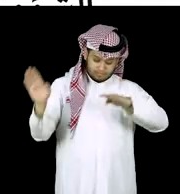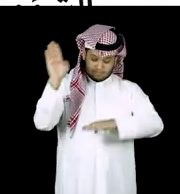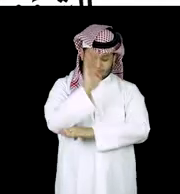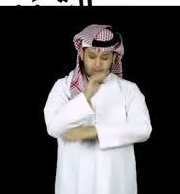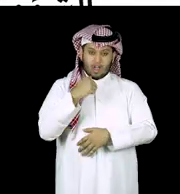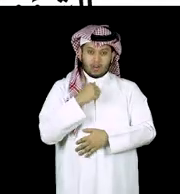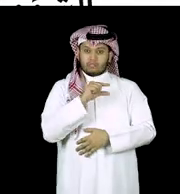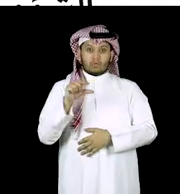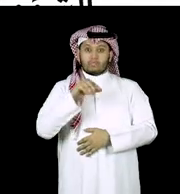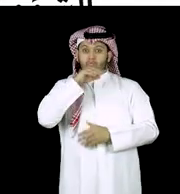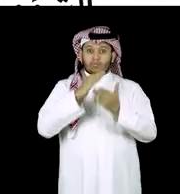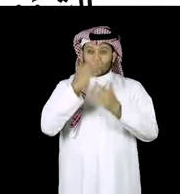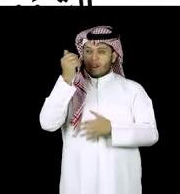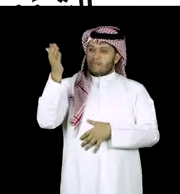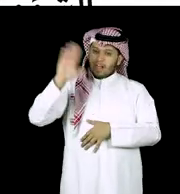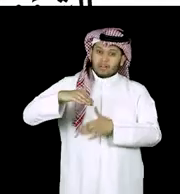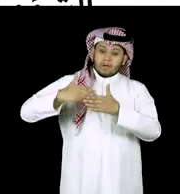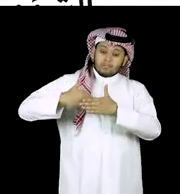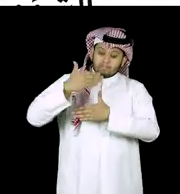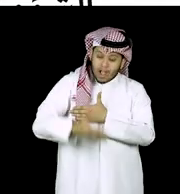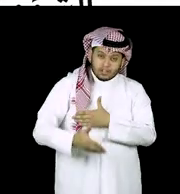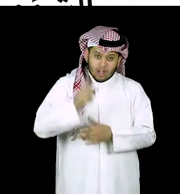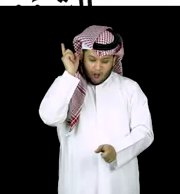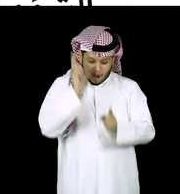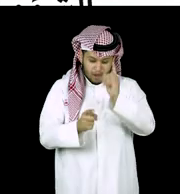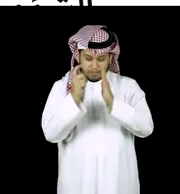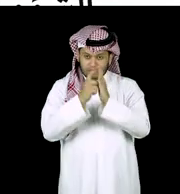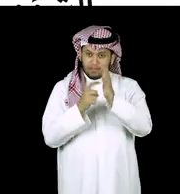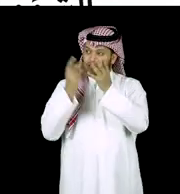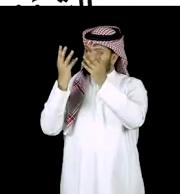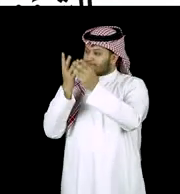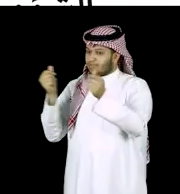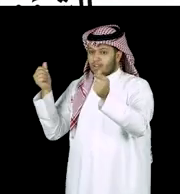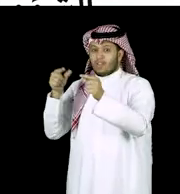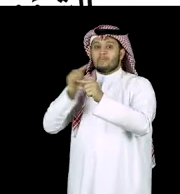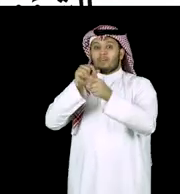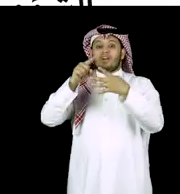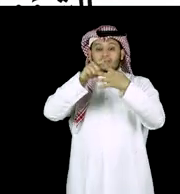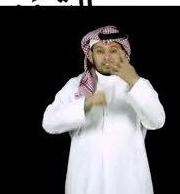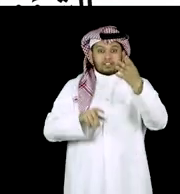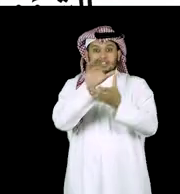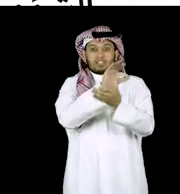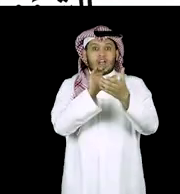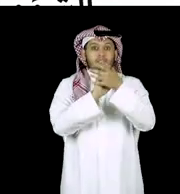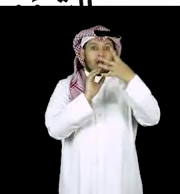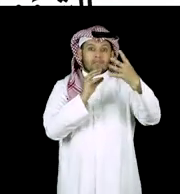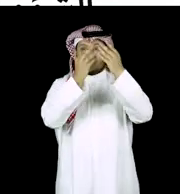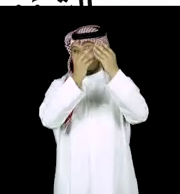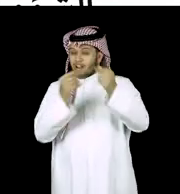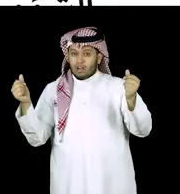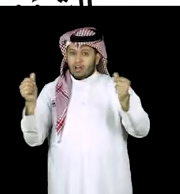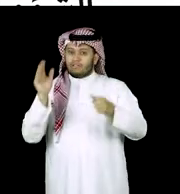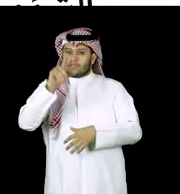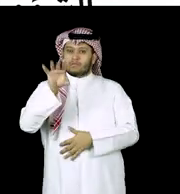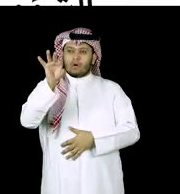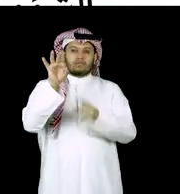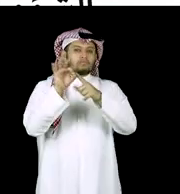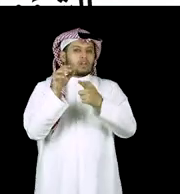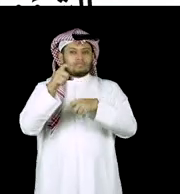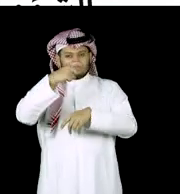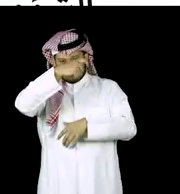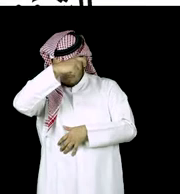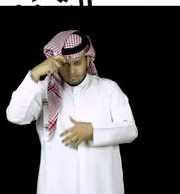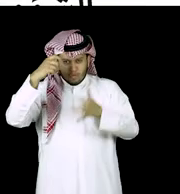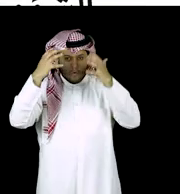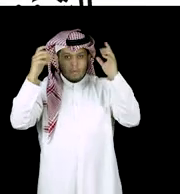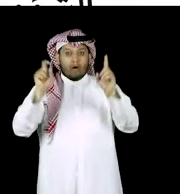وفاة الرسول صلى الله عليه وسلم وبعد انقضاء عهد الخلفاء الراشدين هم: أولا المجتهدون